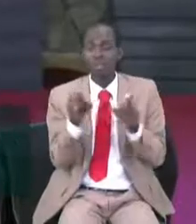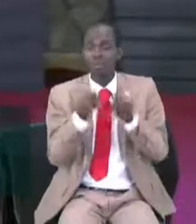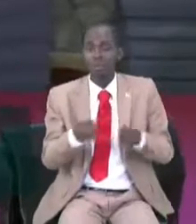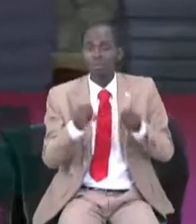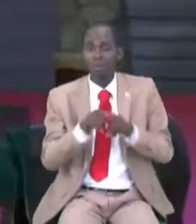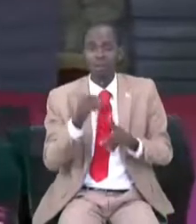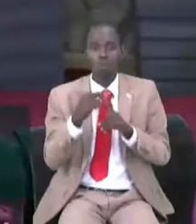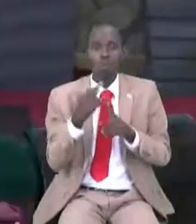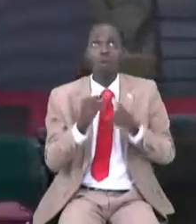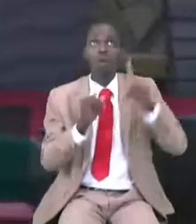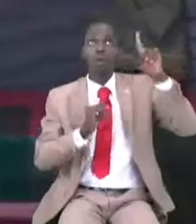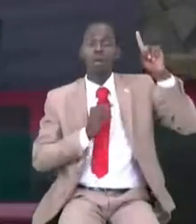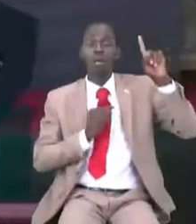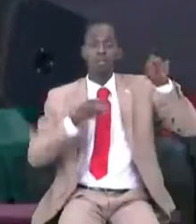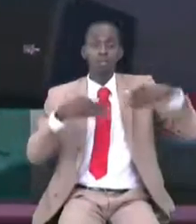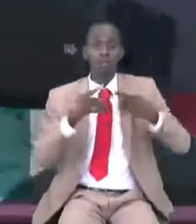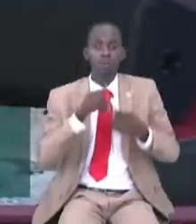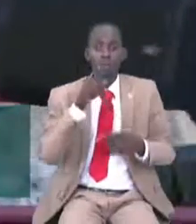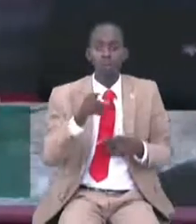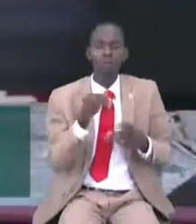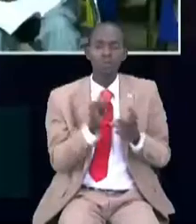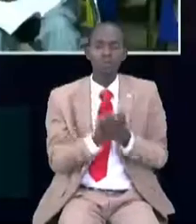ce qu'il nous a dit d'aller leur dire.